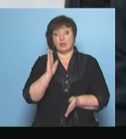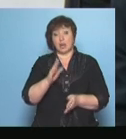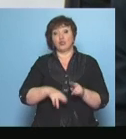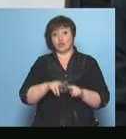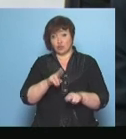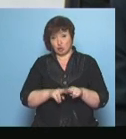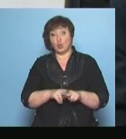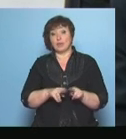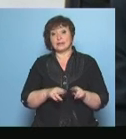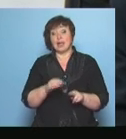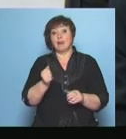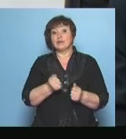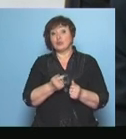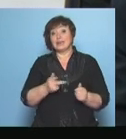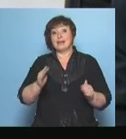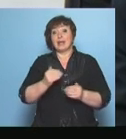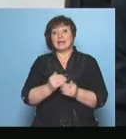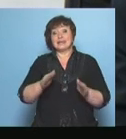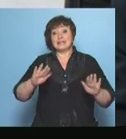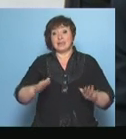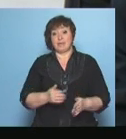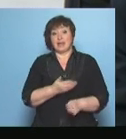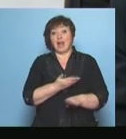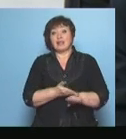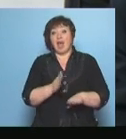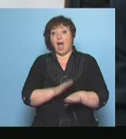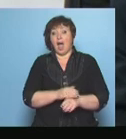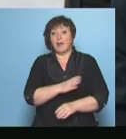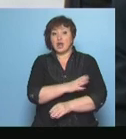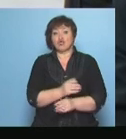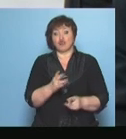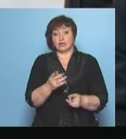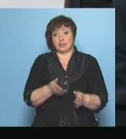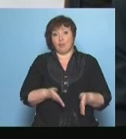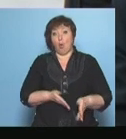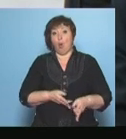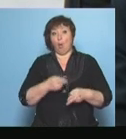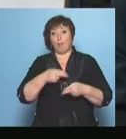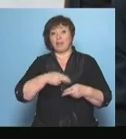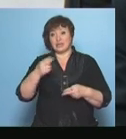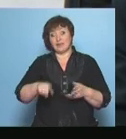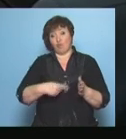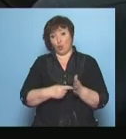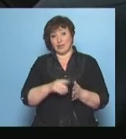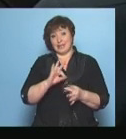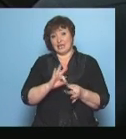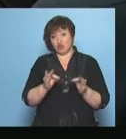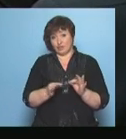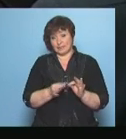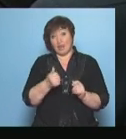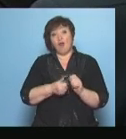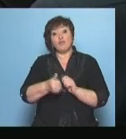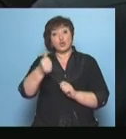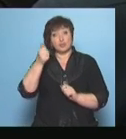Но оно в какой-то степени снимет напряженность в целом по переездам в районе города Ижевска. В прошлом году